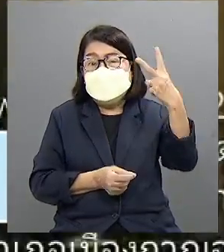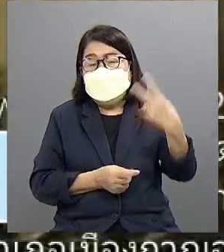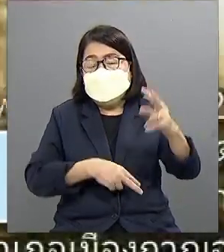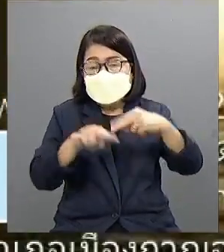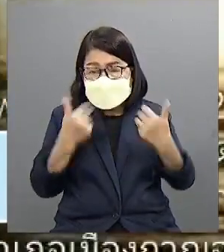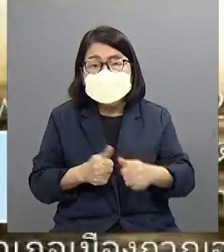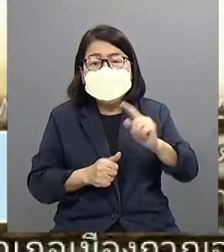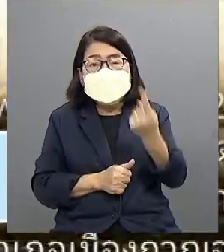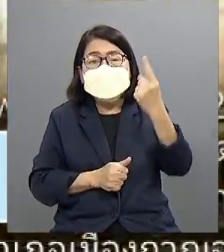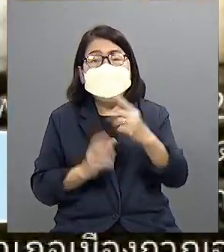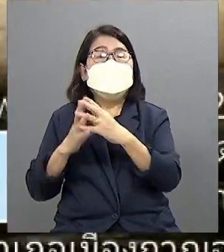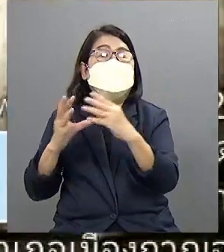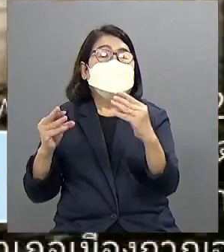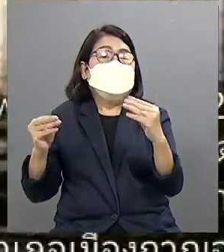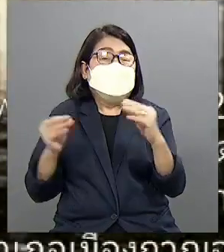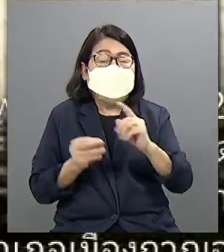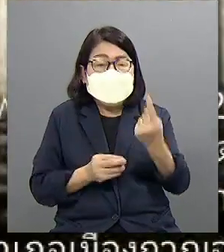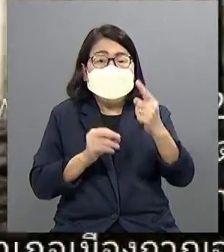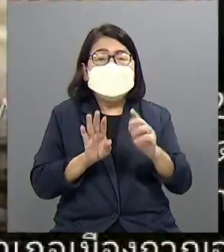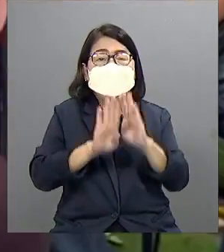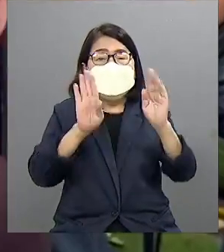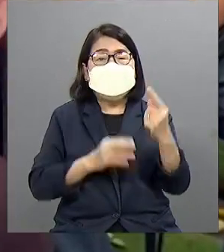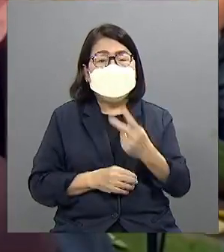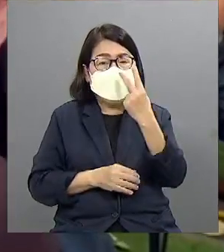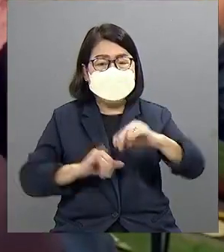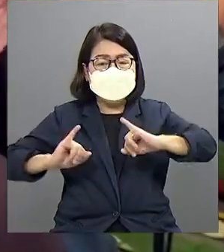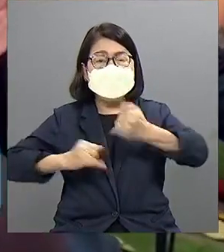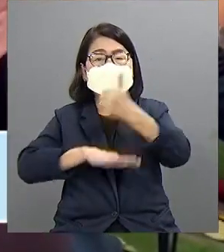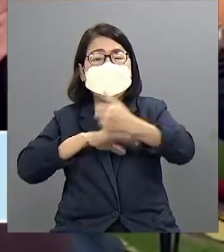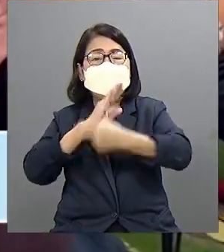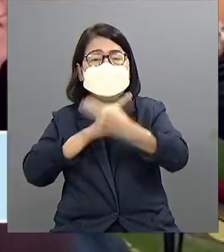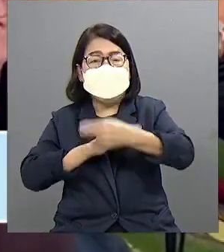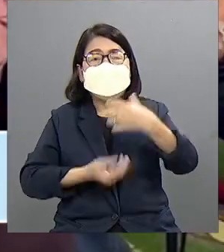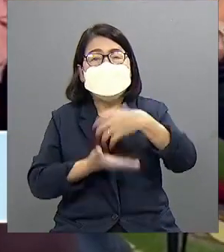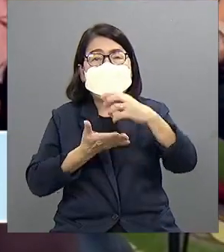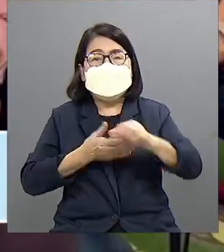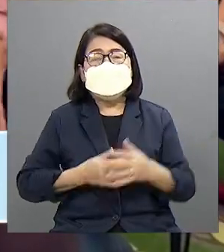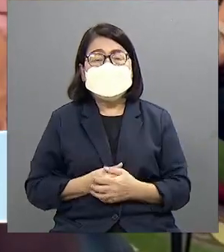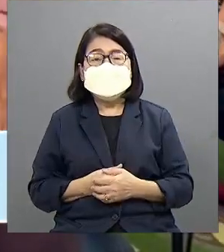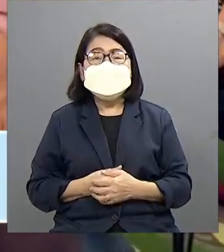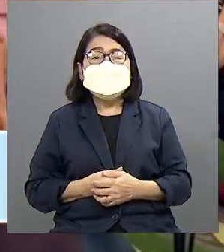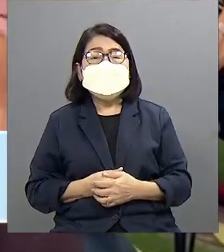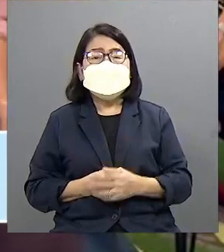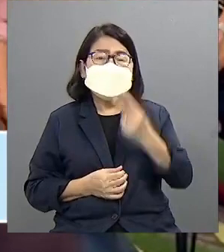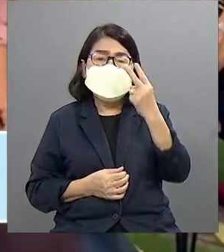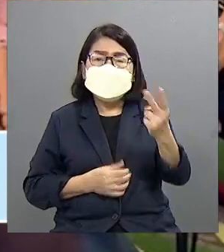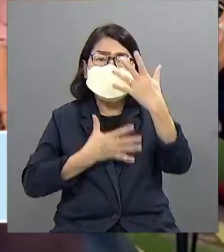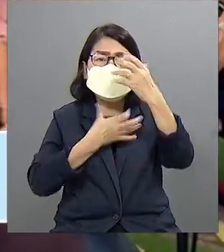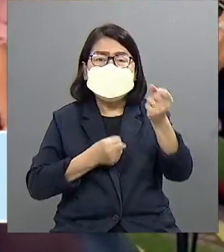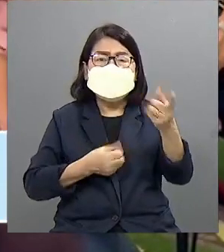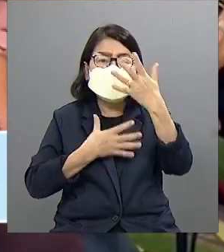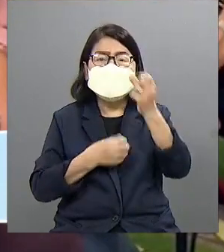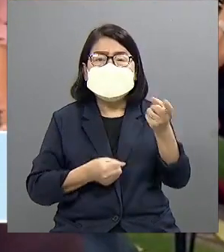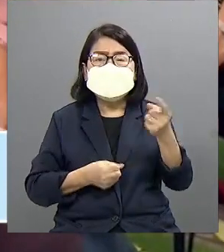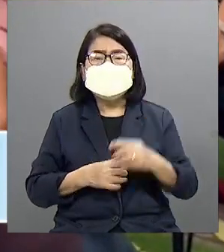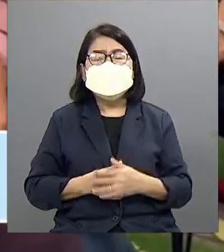ค่ะไปฟังเสียงเจ้าของรีสอร์ทกันหน่อย รู้สึกเขาจะไม่สะทกสะท้านกับสิ่งที่มันเกิดขึ้นค่